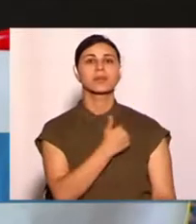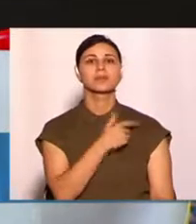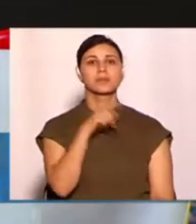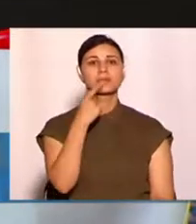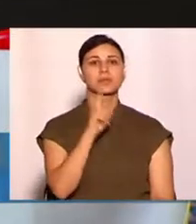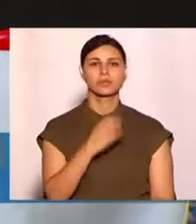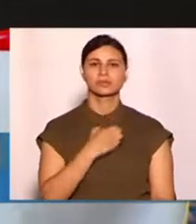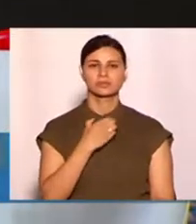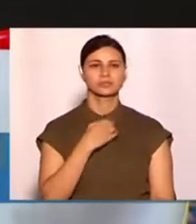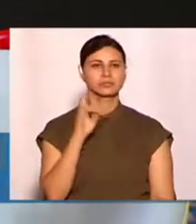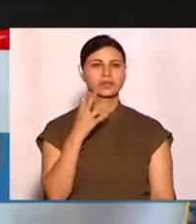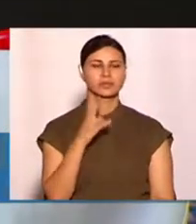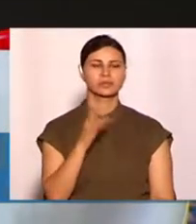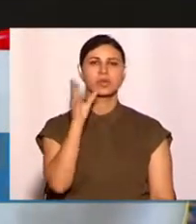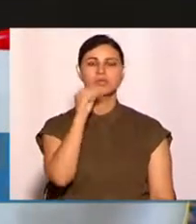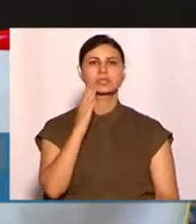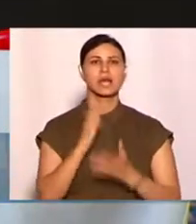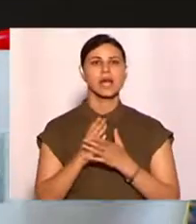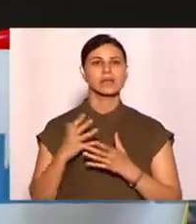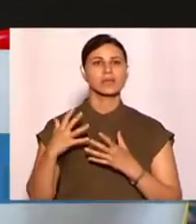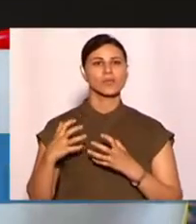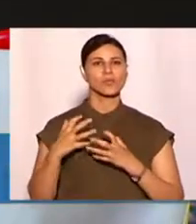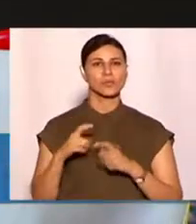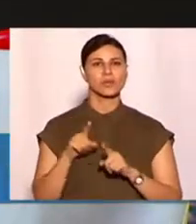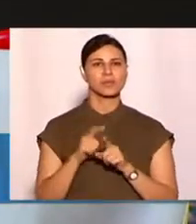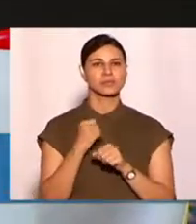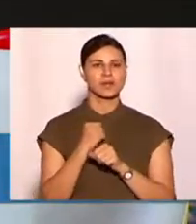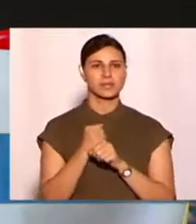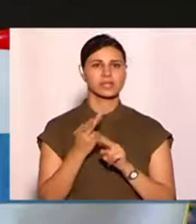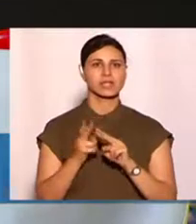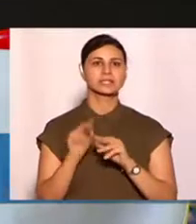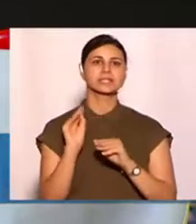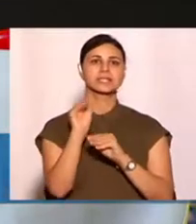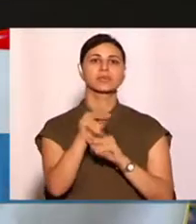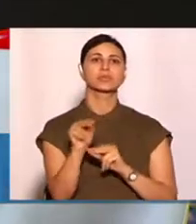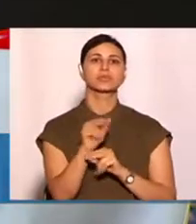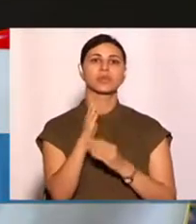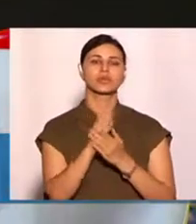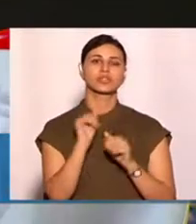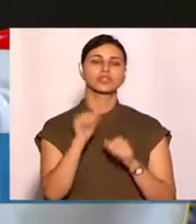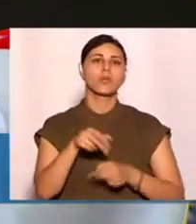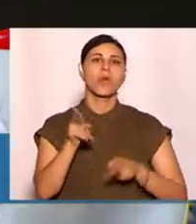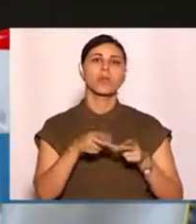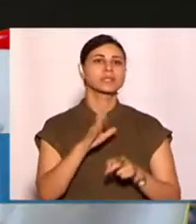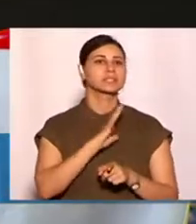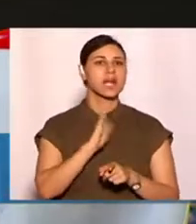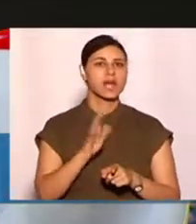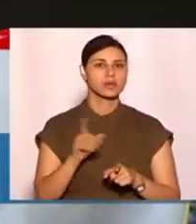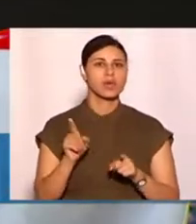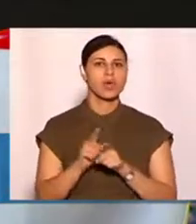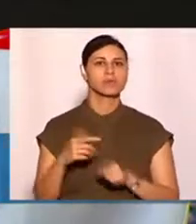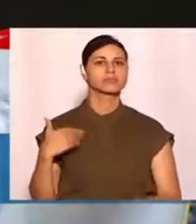არ შეგეშინდეთ. ანუ სხივური თერაპია არის ერთ-ერთი დამატებითი მკურნალობა. შეიძლება არ ჩატარდეს ქირურგიული ოპერაცია და ჩატარდეს